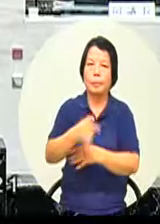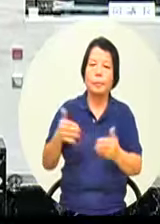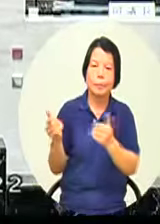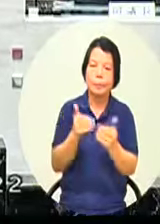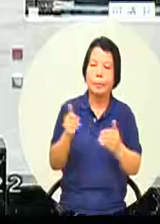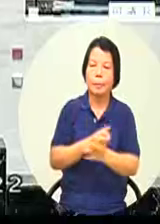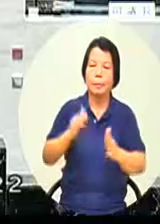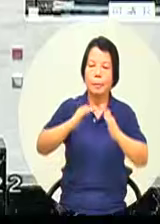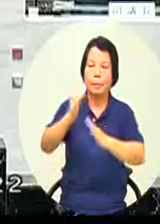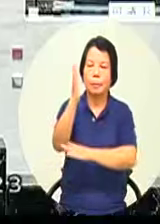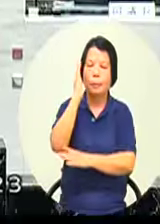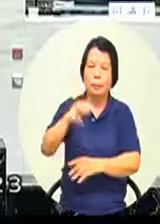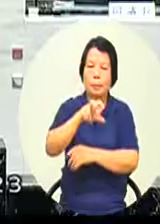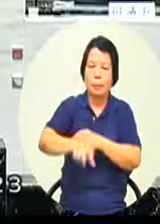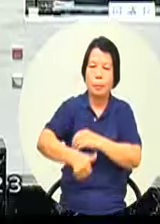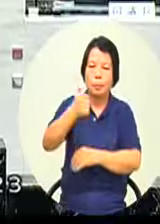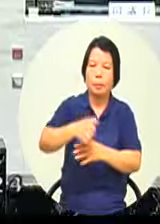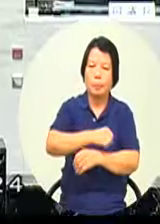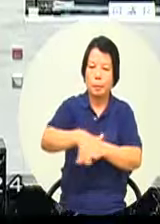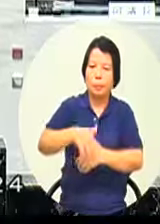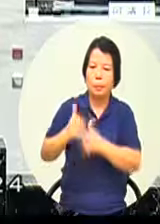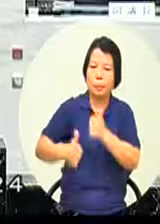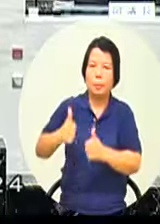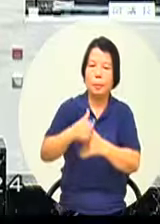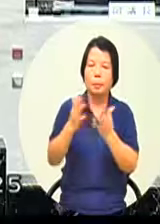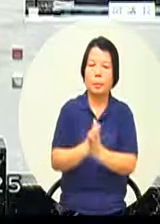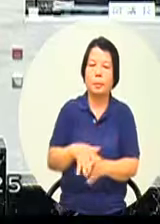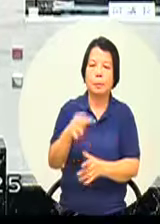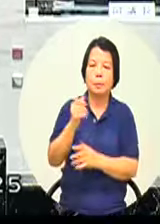及处长，还有科室主管、台湾自